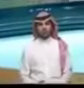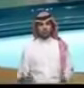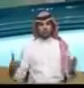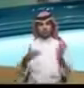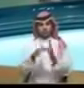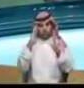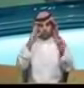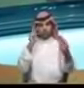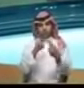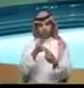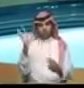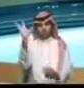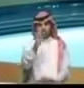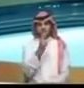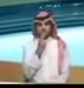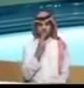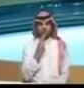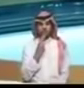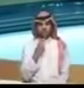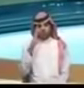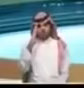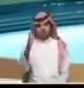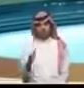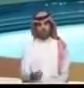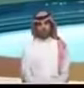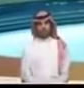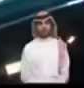شكرا لطيب المتابعة، دمتم بخير، إلى اللقاء.